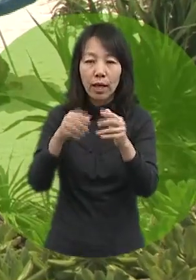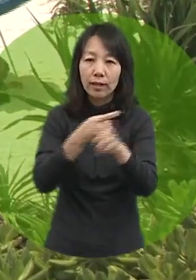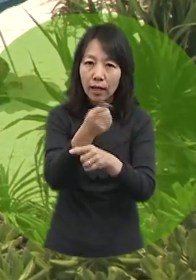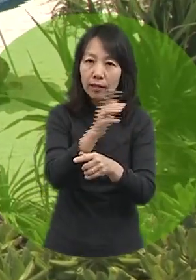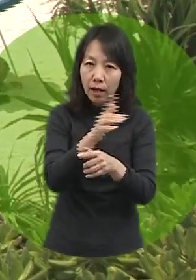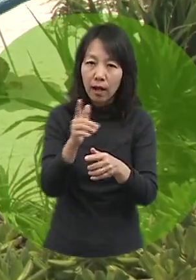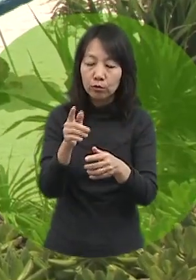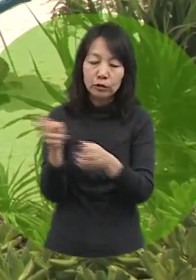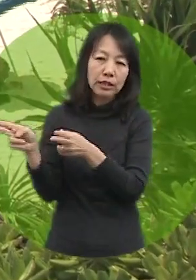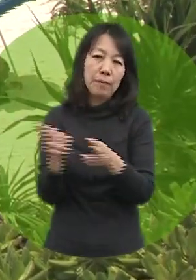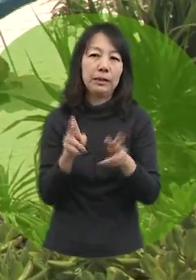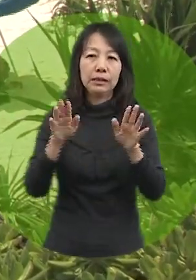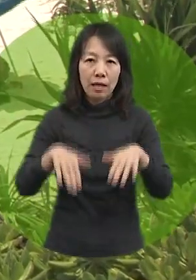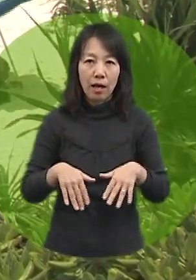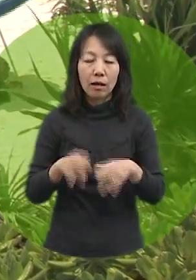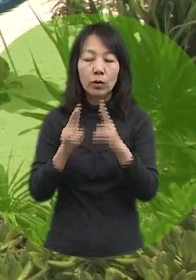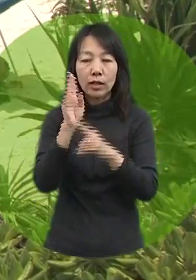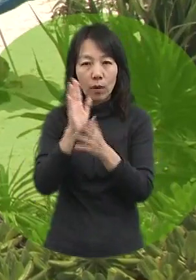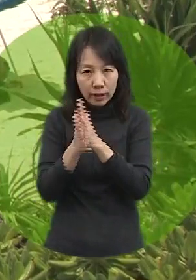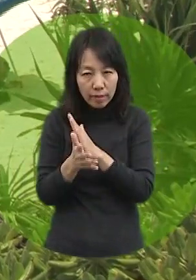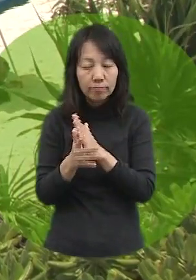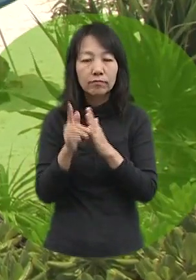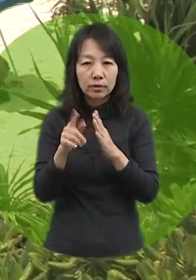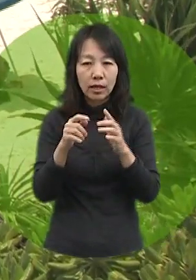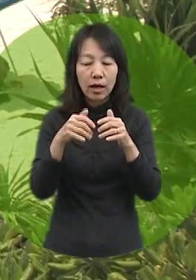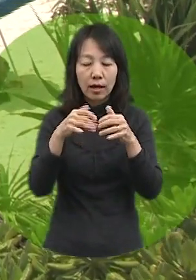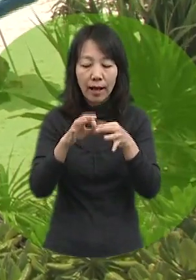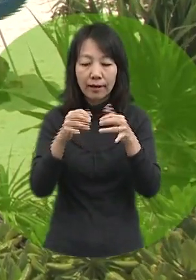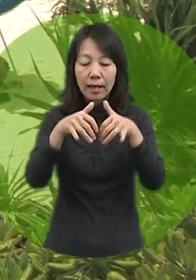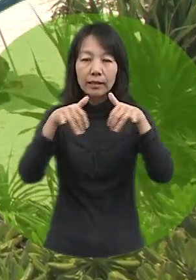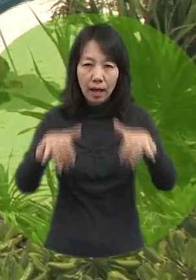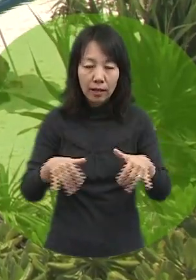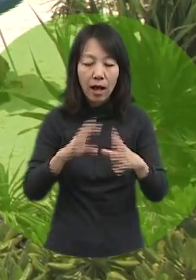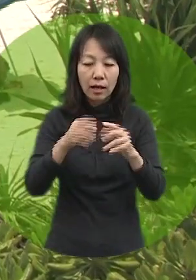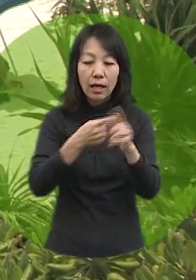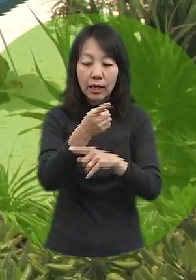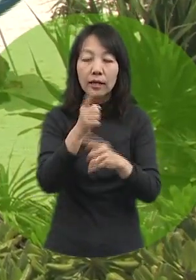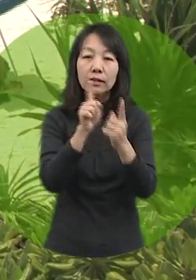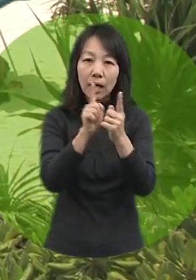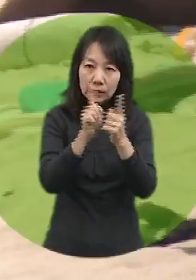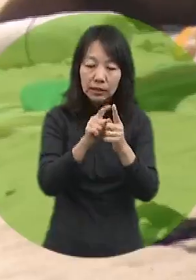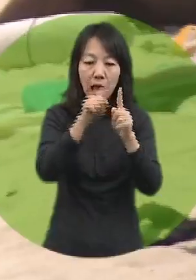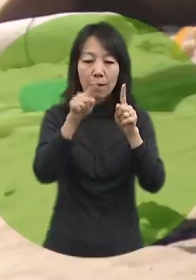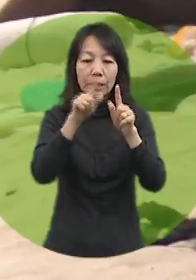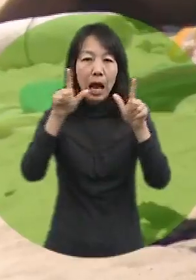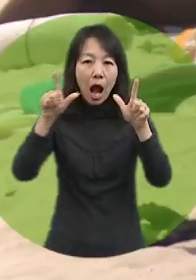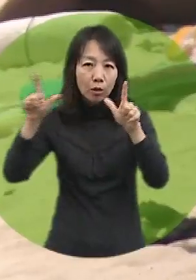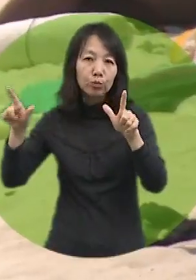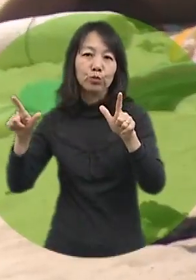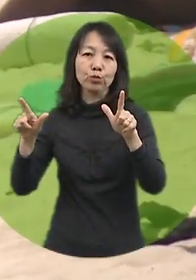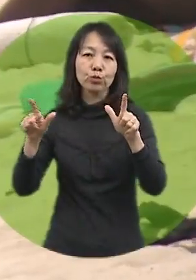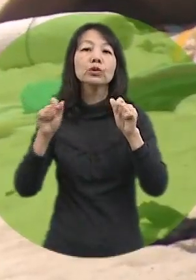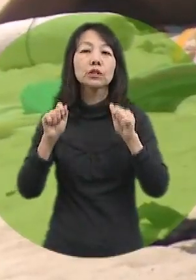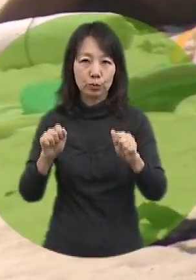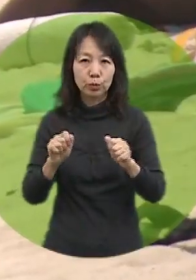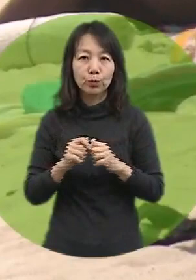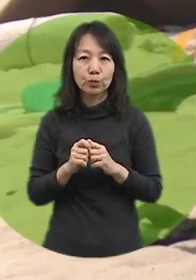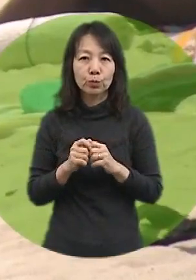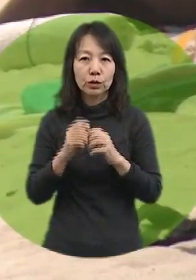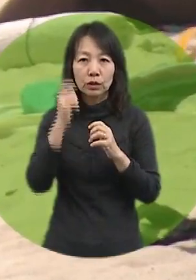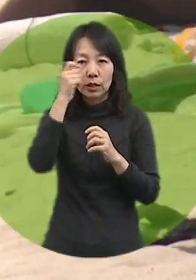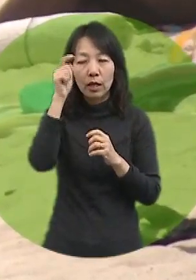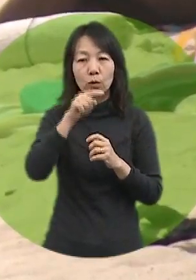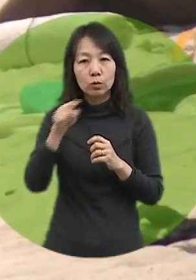機関が海外に向けて積極的なプロモーションを展開していることが挙げられます。外国人観光客の数